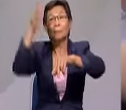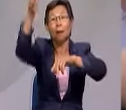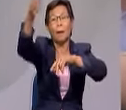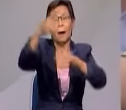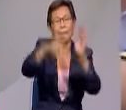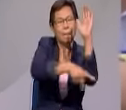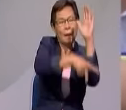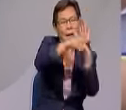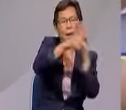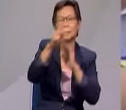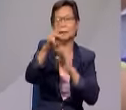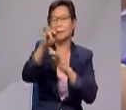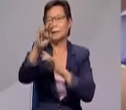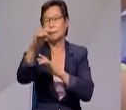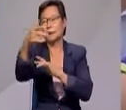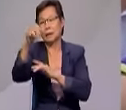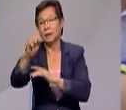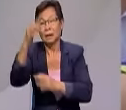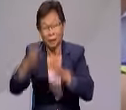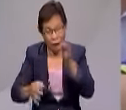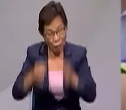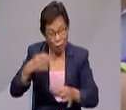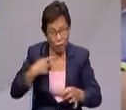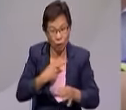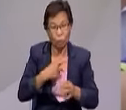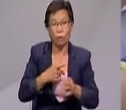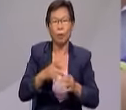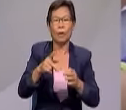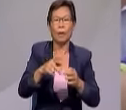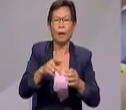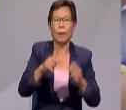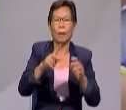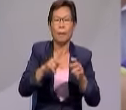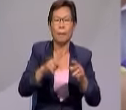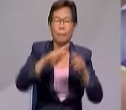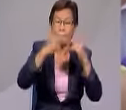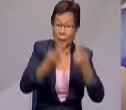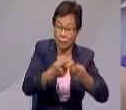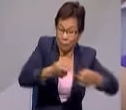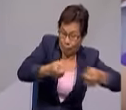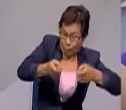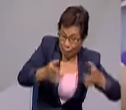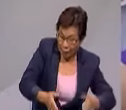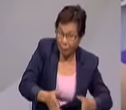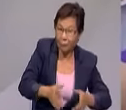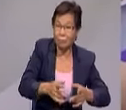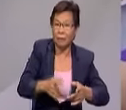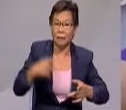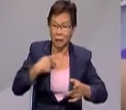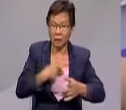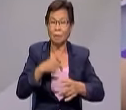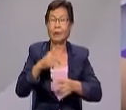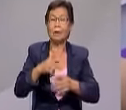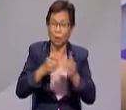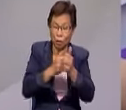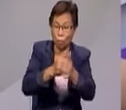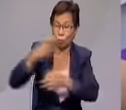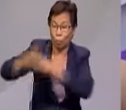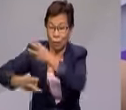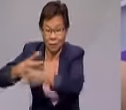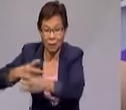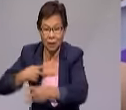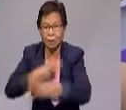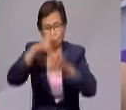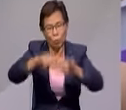Kimanis. Kan, kalau kita ikut parti pemerintah, kemungkinan kita bukan saja janji tapi kita